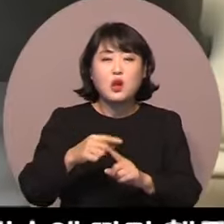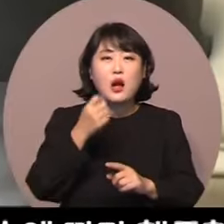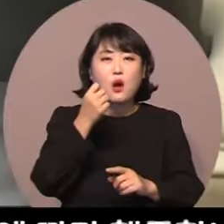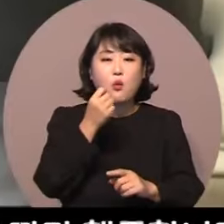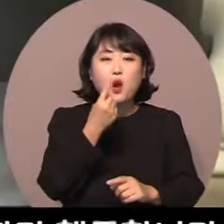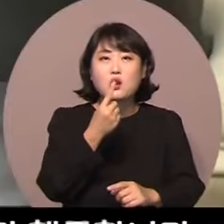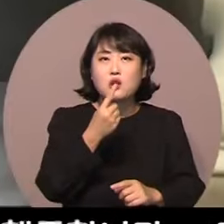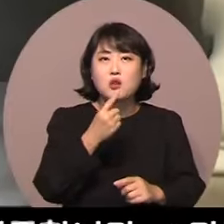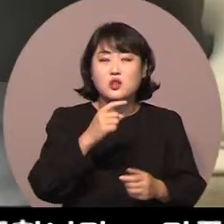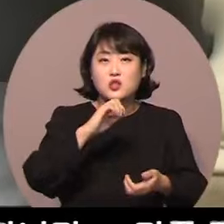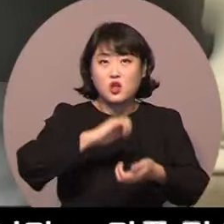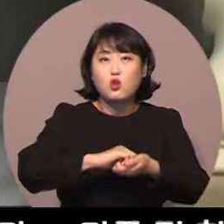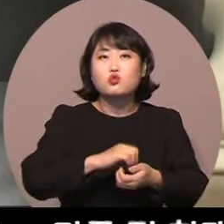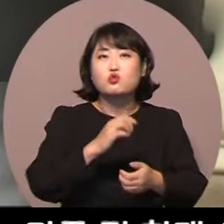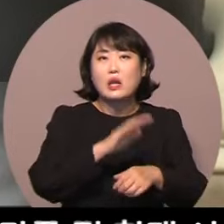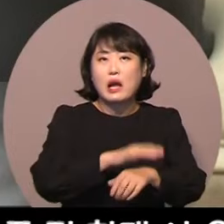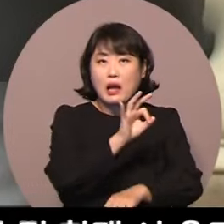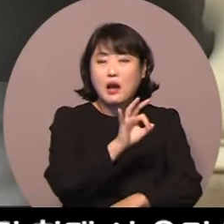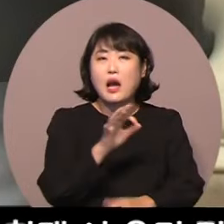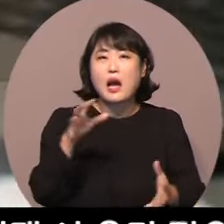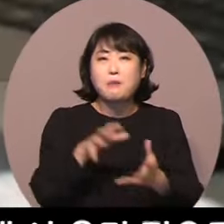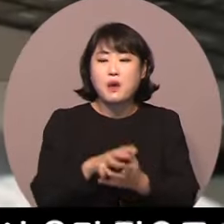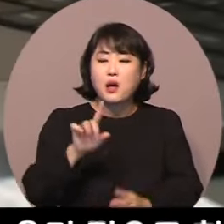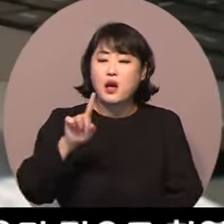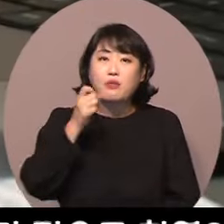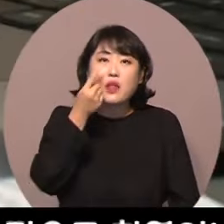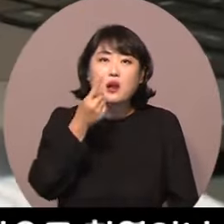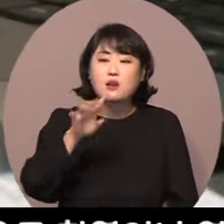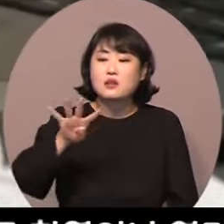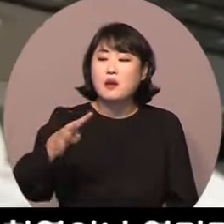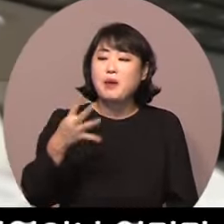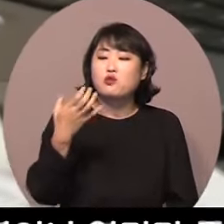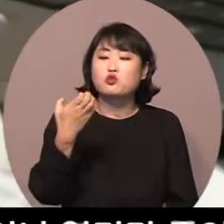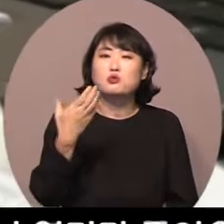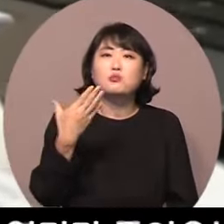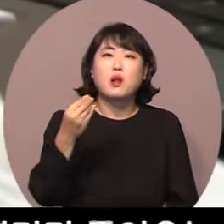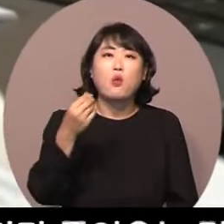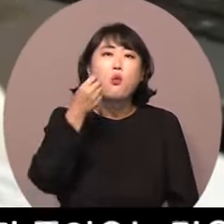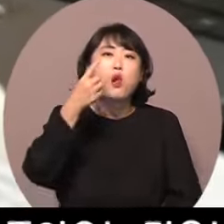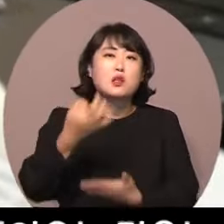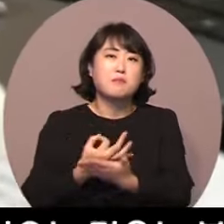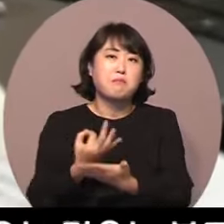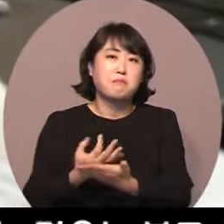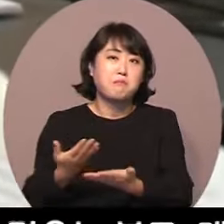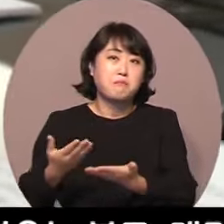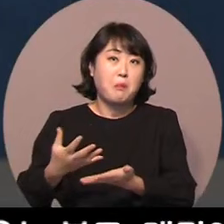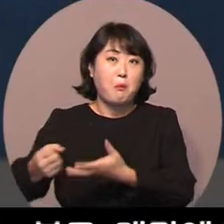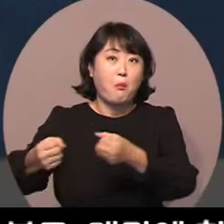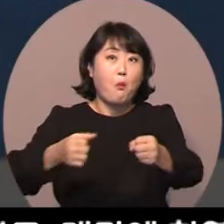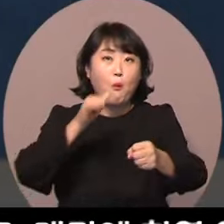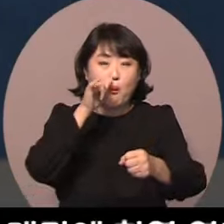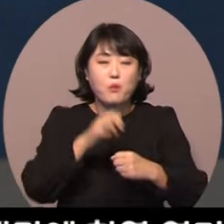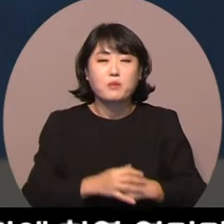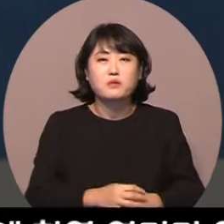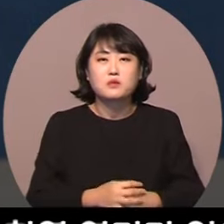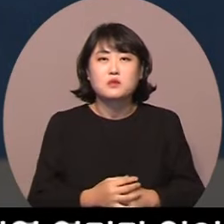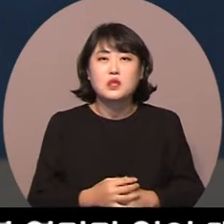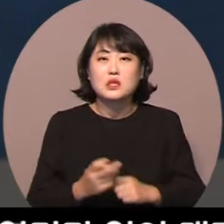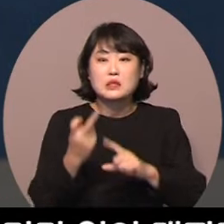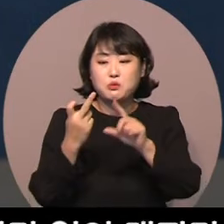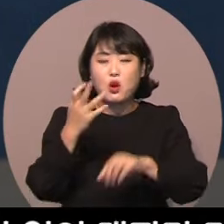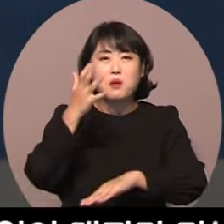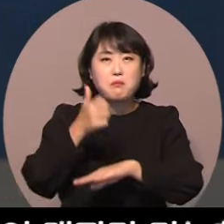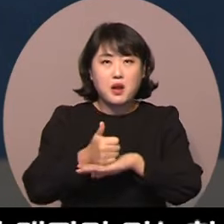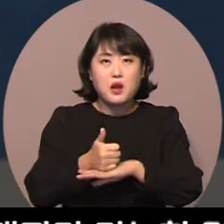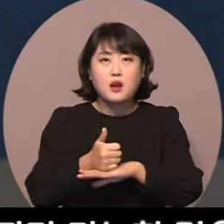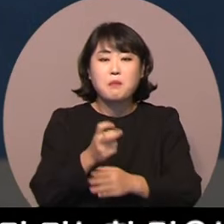수당을 포함해 월 499만 원의 월급을 받습니다 지난해 말 지방자치법 시행령이